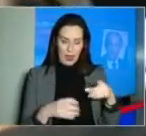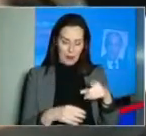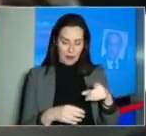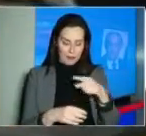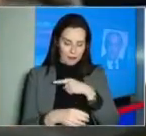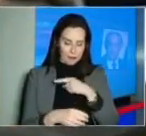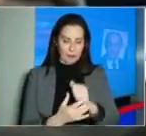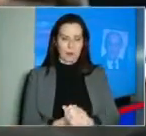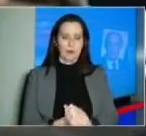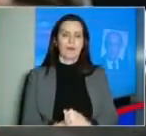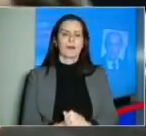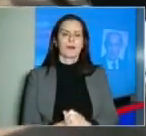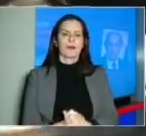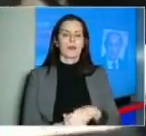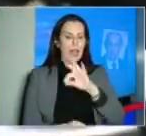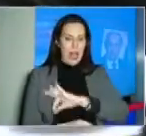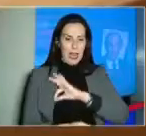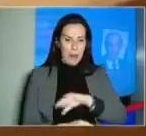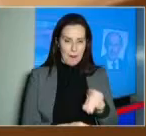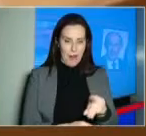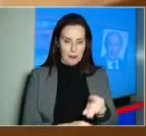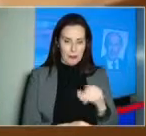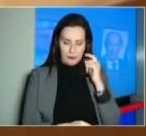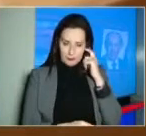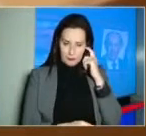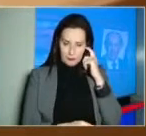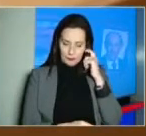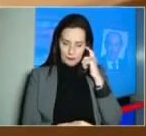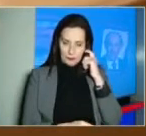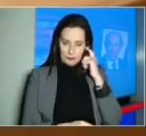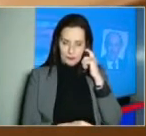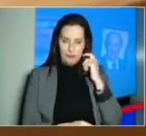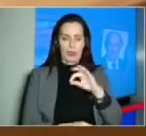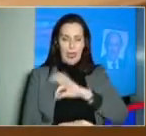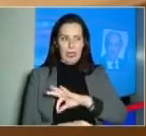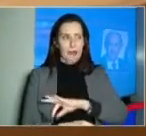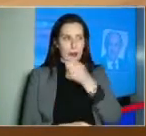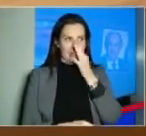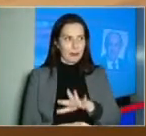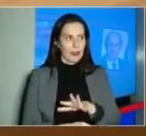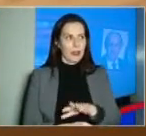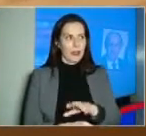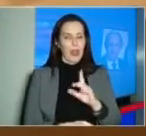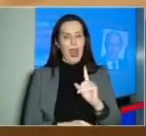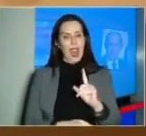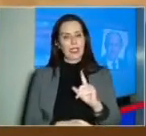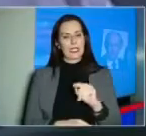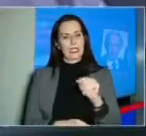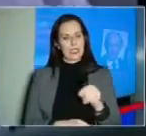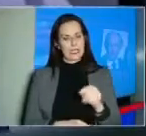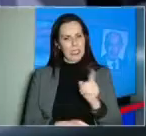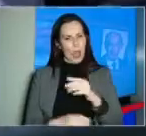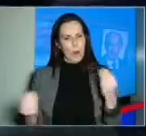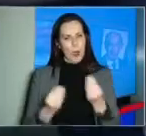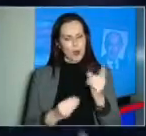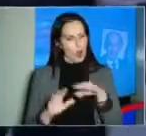את הבית היהודי. סליחה, את ישראל ביתנו. אז זה... לכאורה זה לא משהו